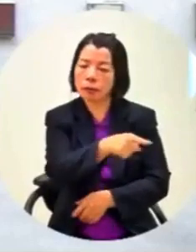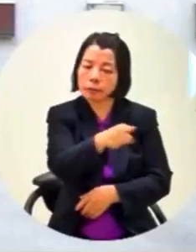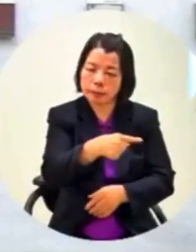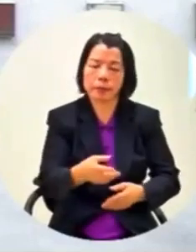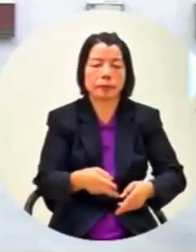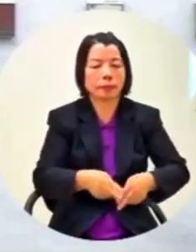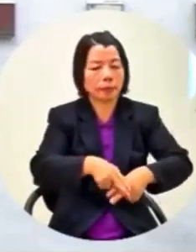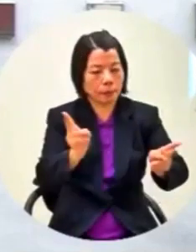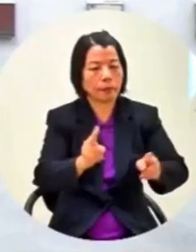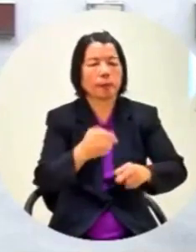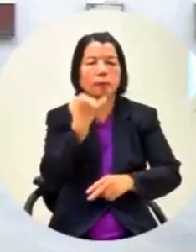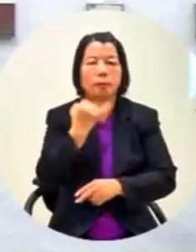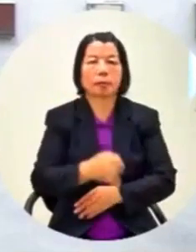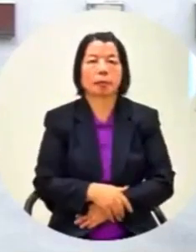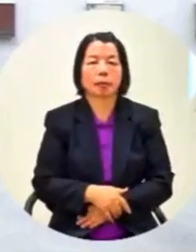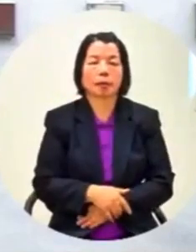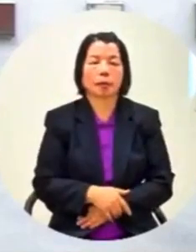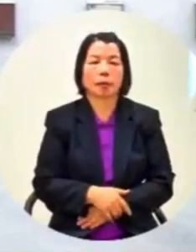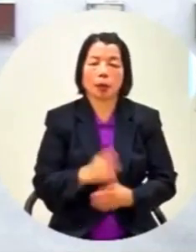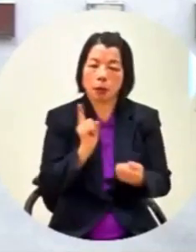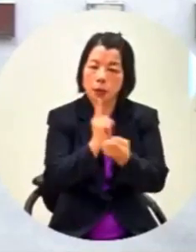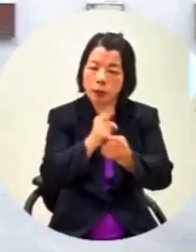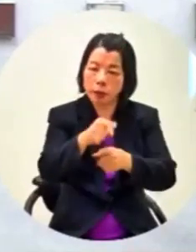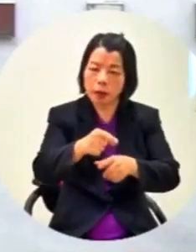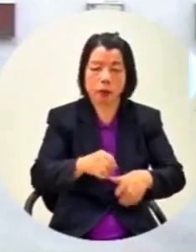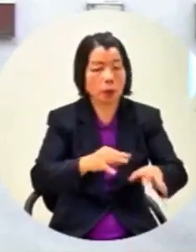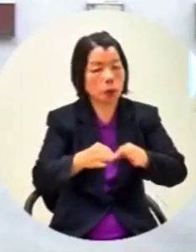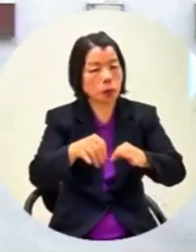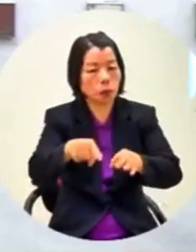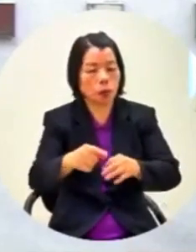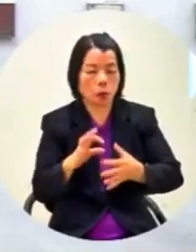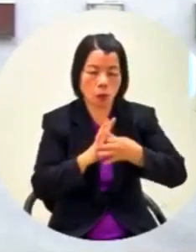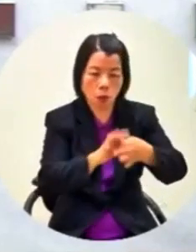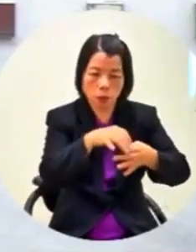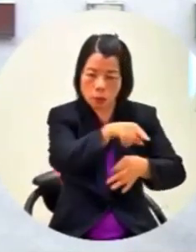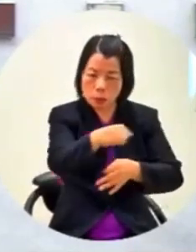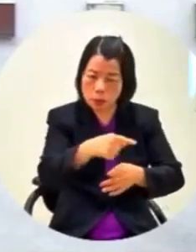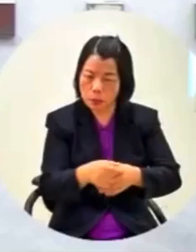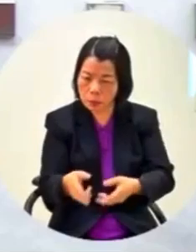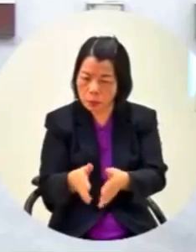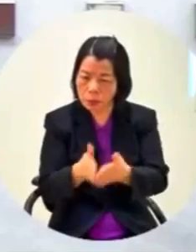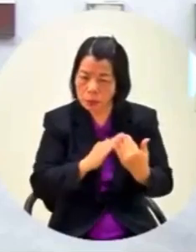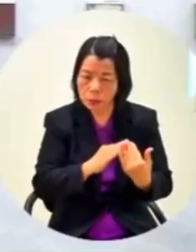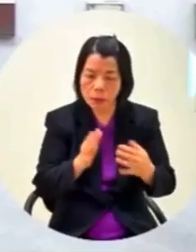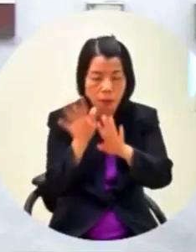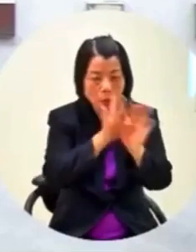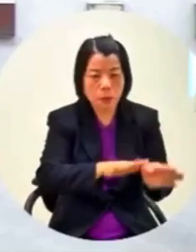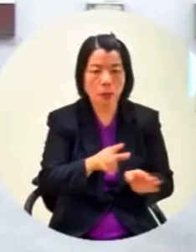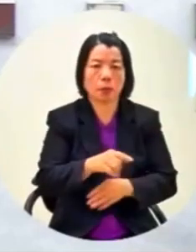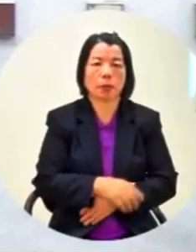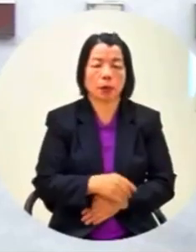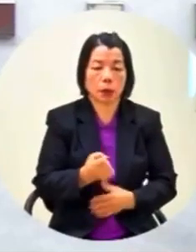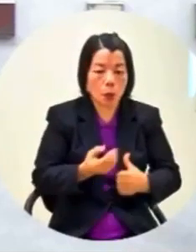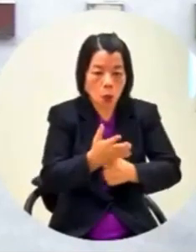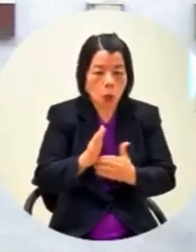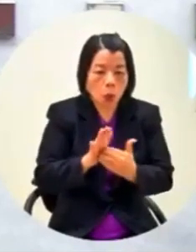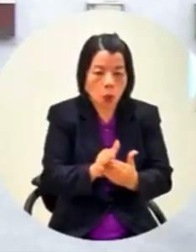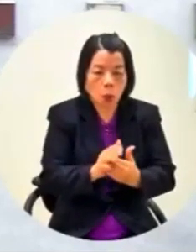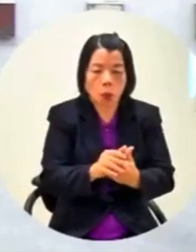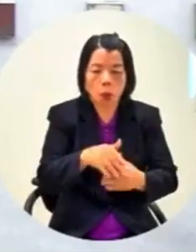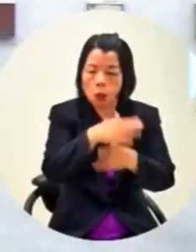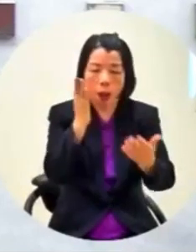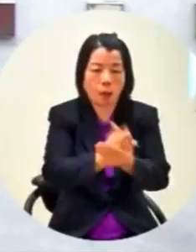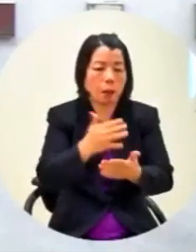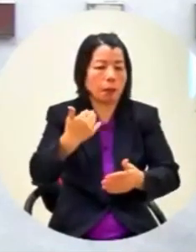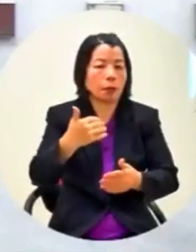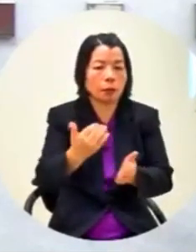我个人也到了这些场域关心业者复业的情况。疫情尚未舒缓的时间是不